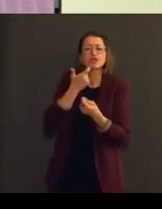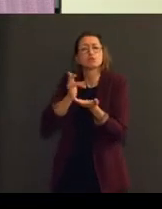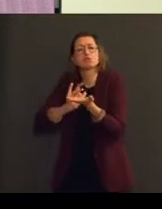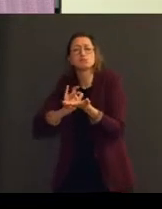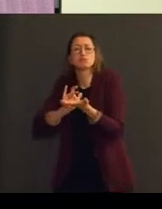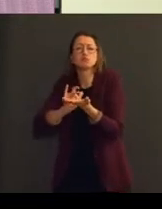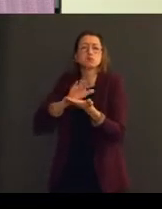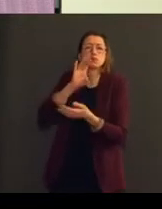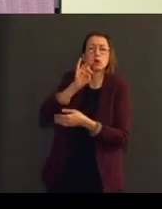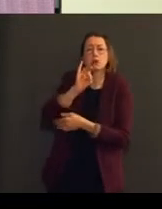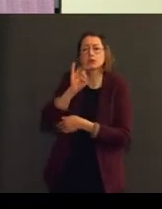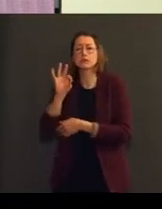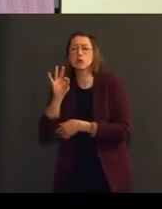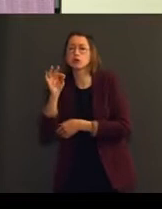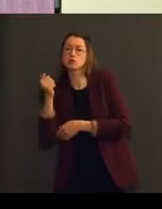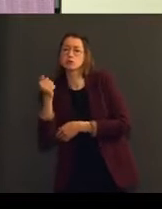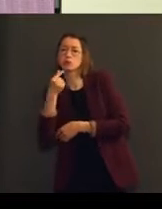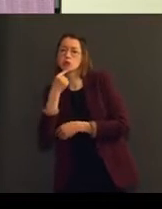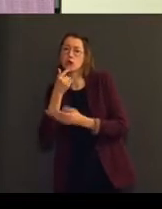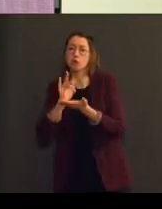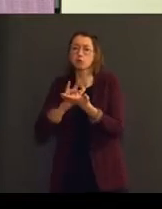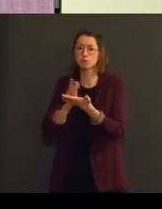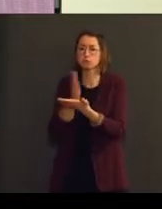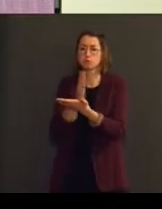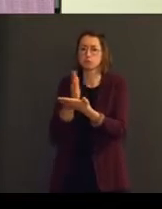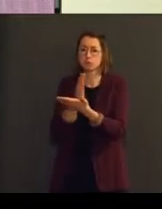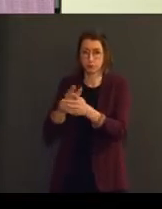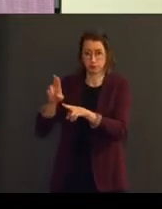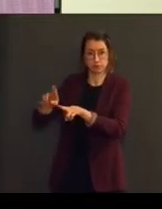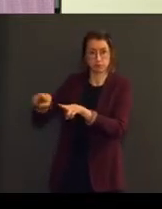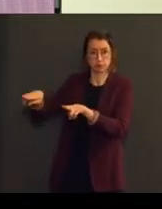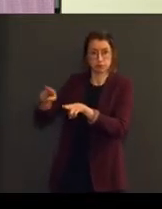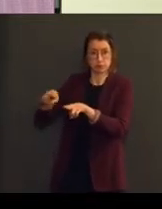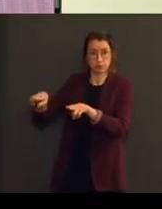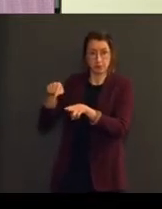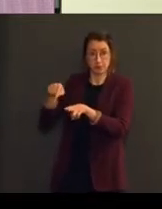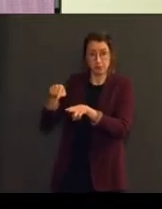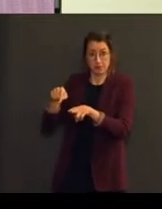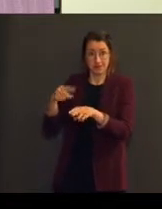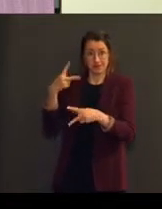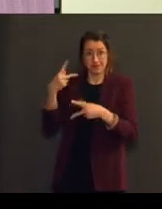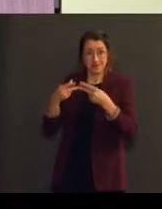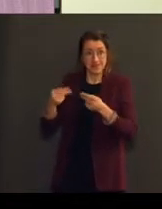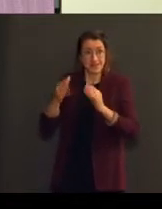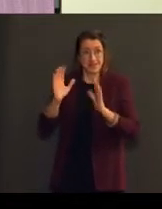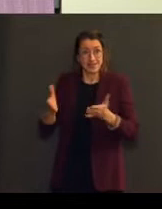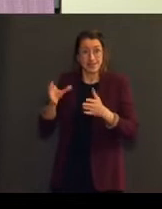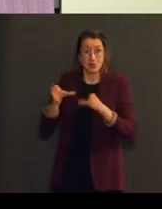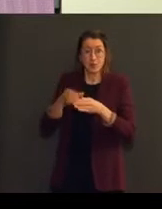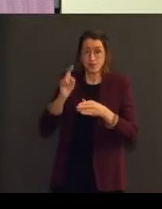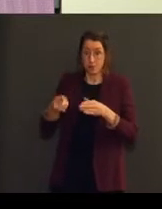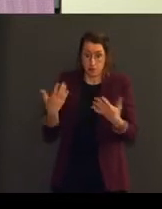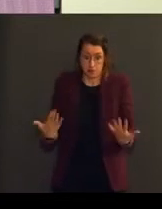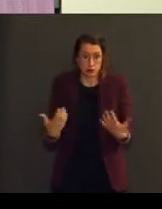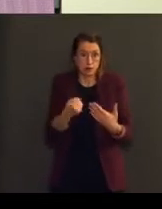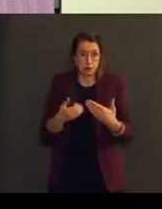cinquantaine, soixantaine, et ces personnes, il nous faudra encore quelques semaines avant de pouvoir entamer leur vaccination et plus